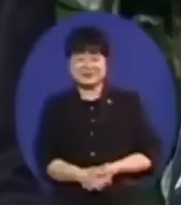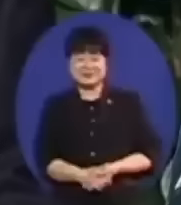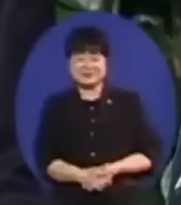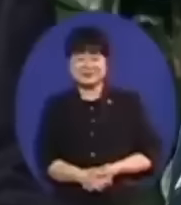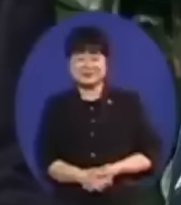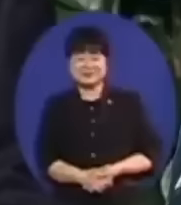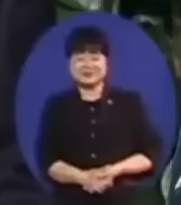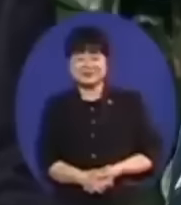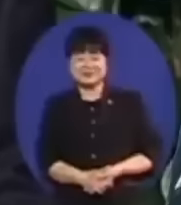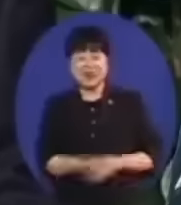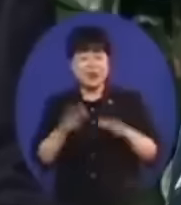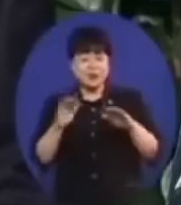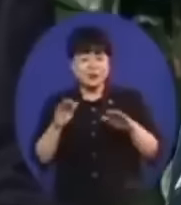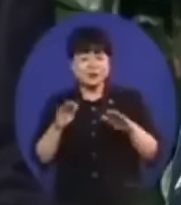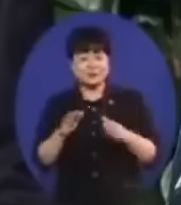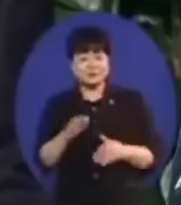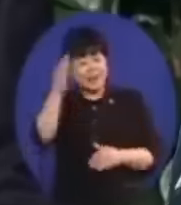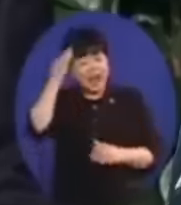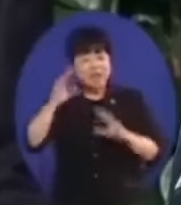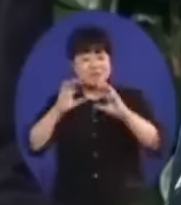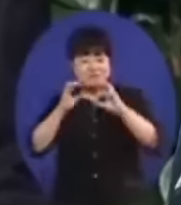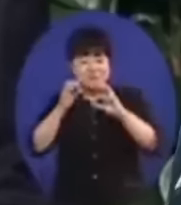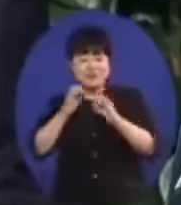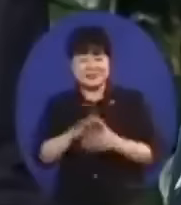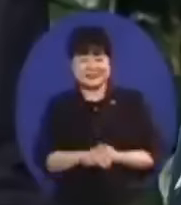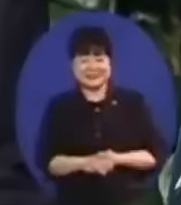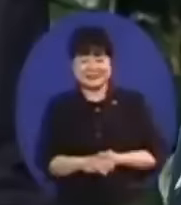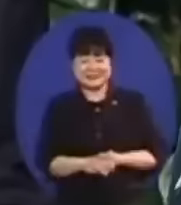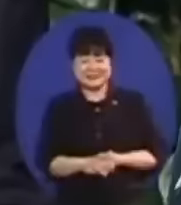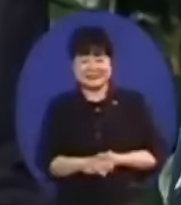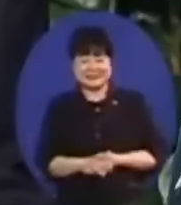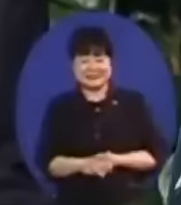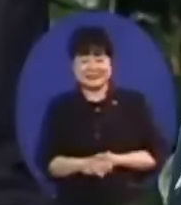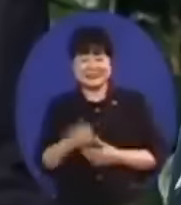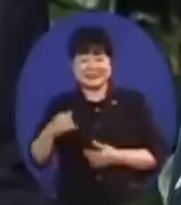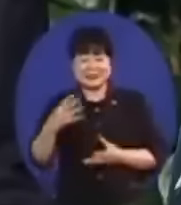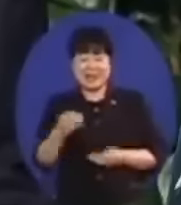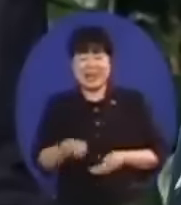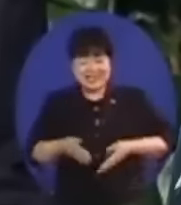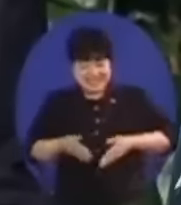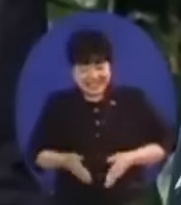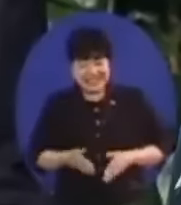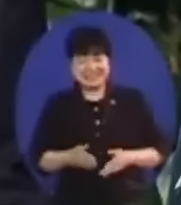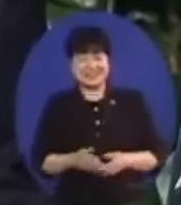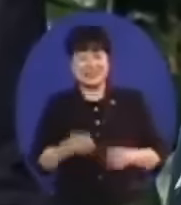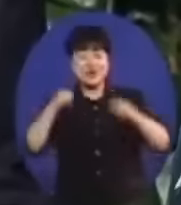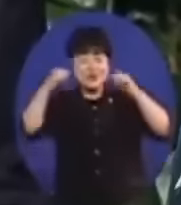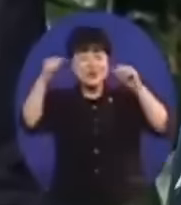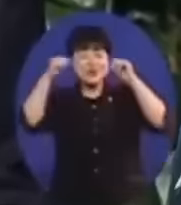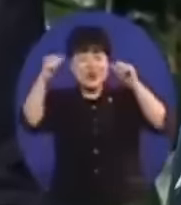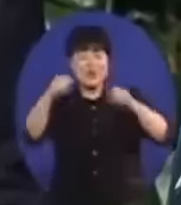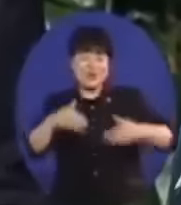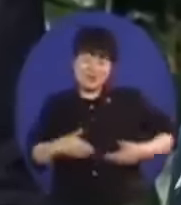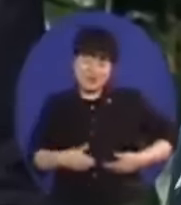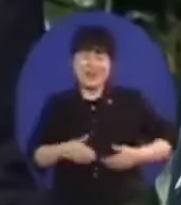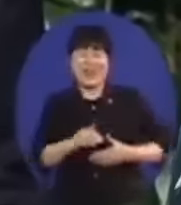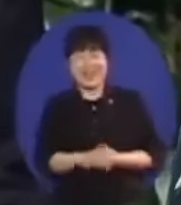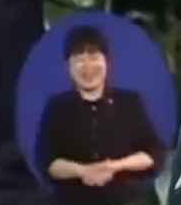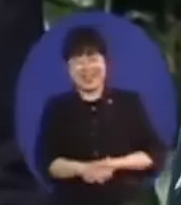나는 요사이 우리 한국에 자식 많이 낳는 운동의